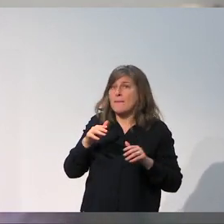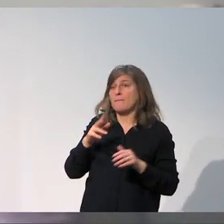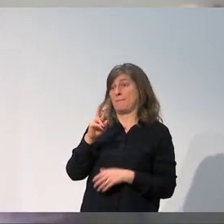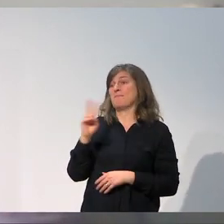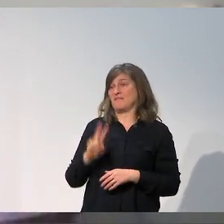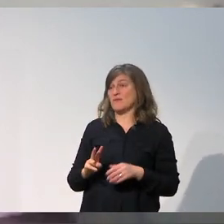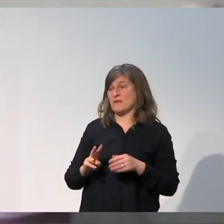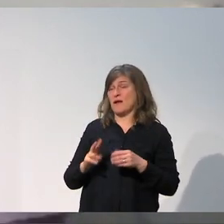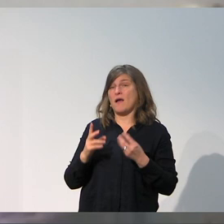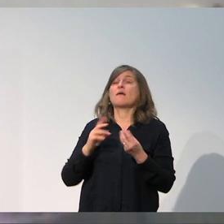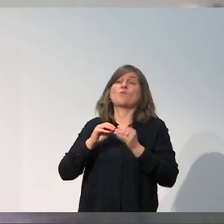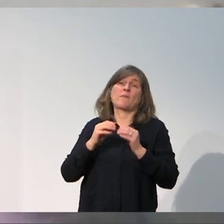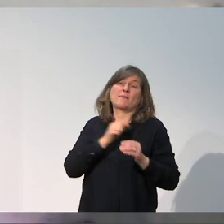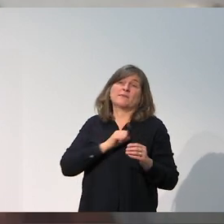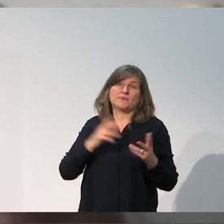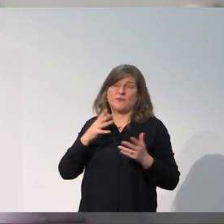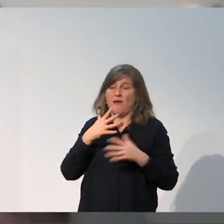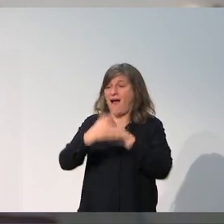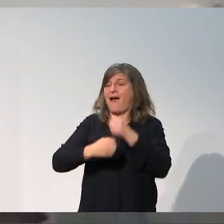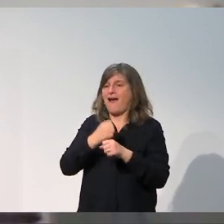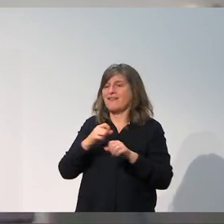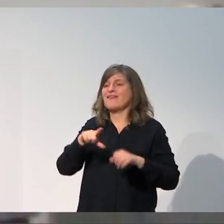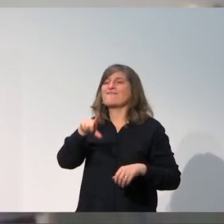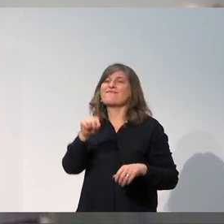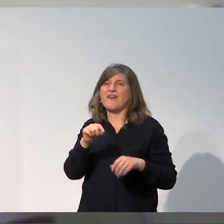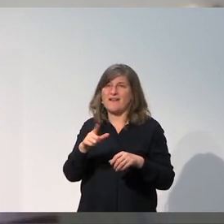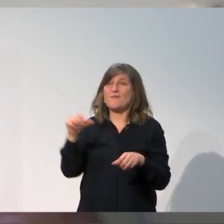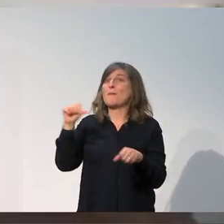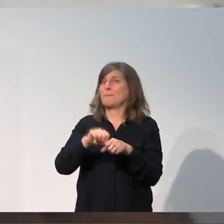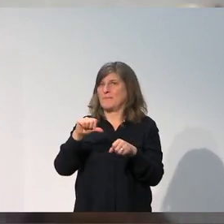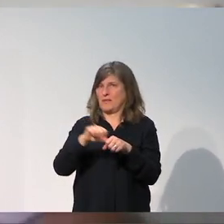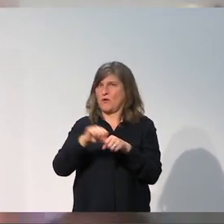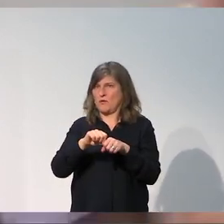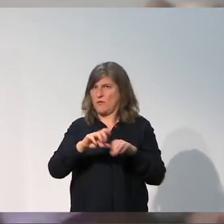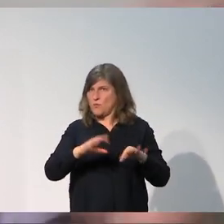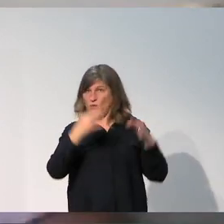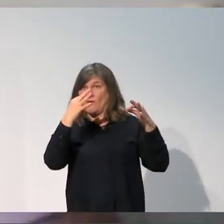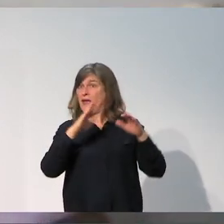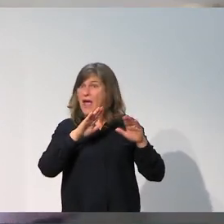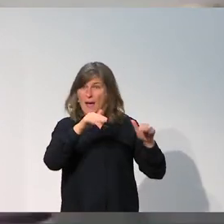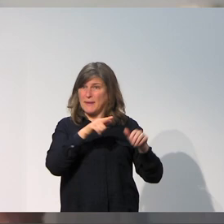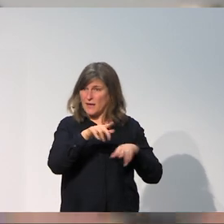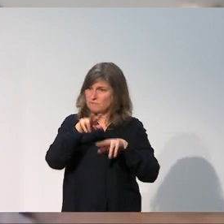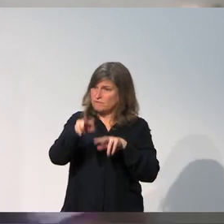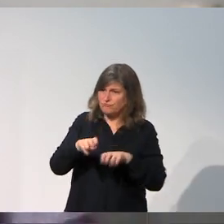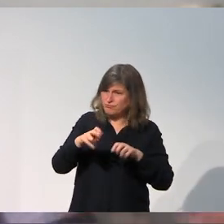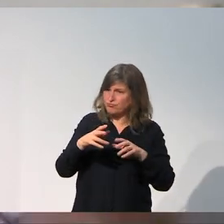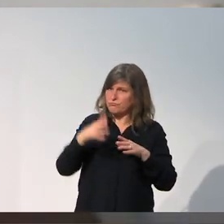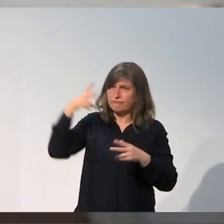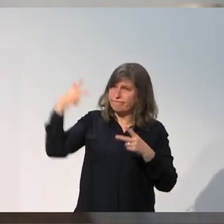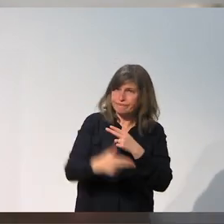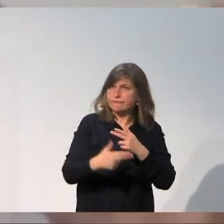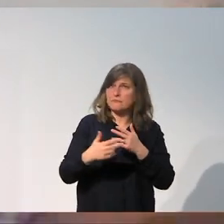a constitué dans les années 20 une monoproduction pétrolière et on n'a plus rien cultivé alors qu'on est dans des terres